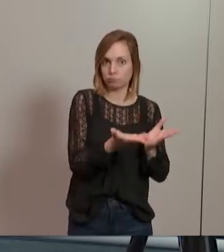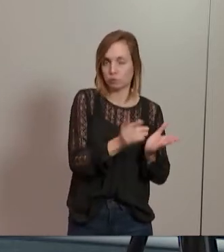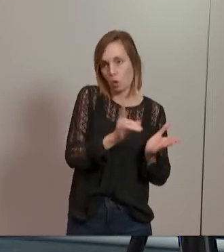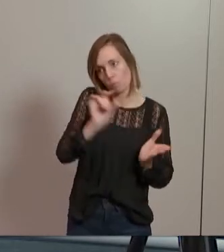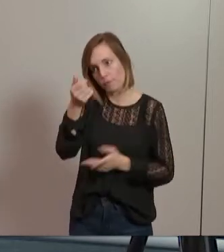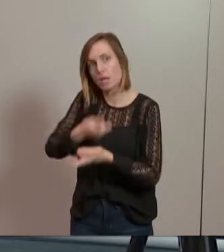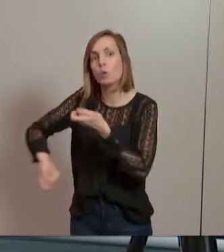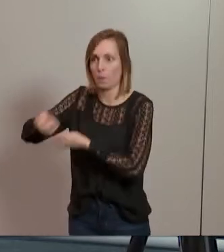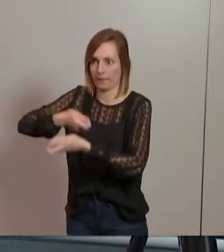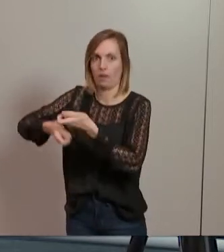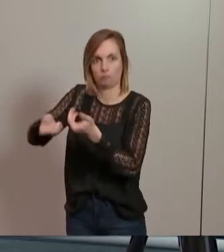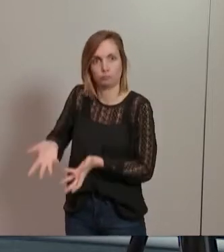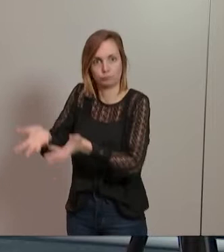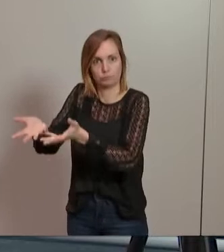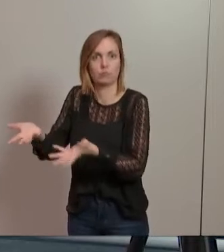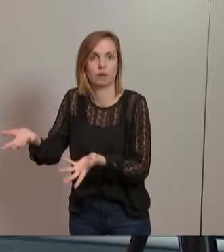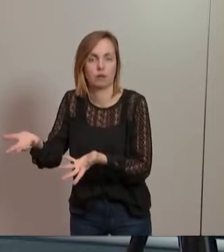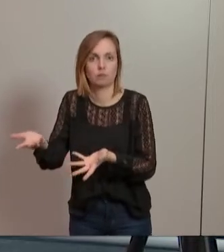Voilà,